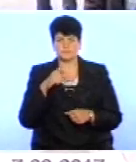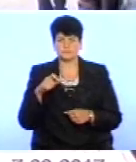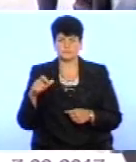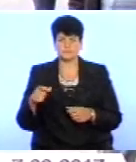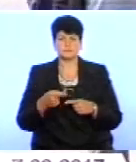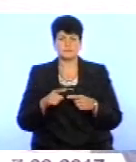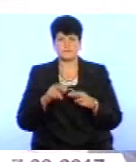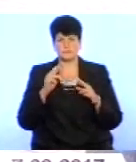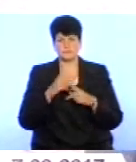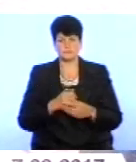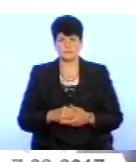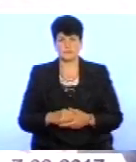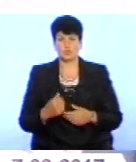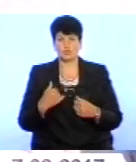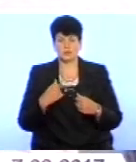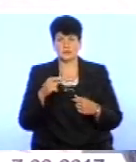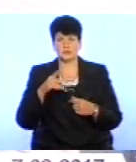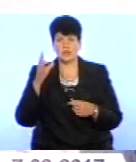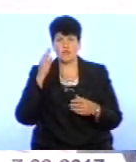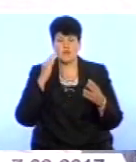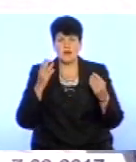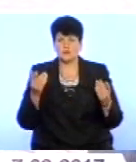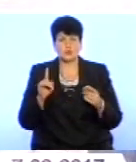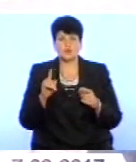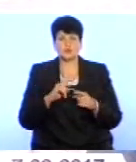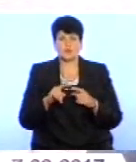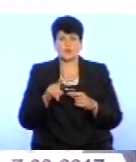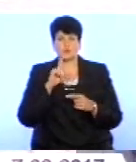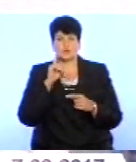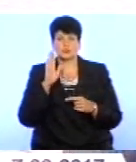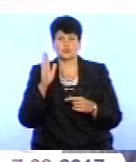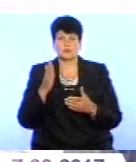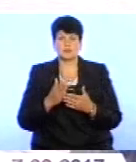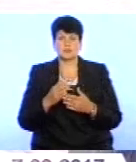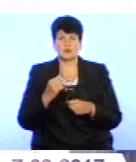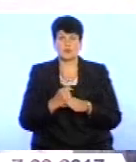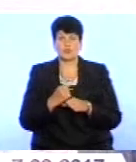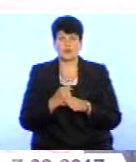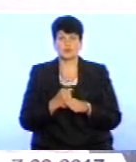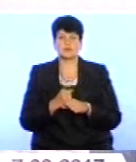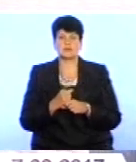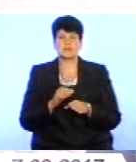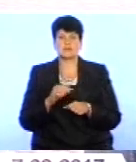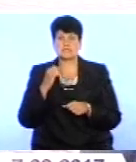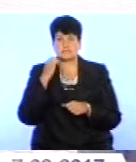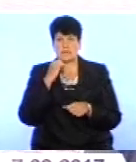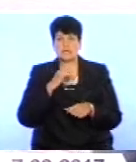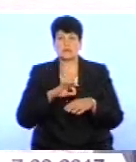кажуть, нелогічно. У мене таке враження, що скоро молоді будуть мати роботу, старих водити на роботу.